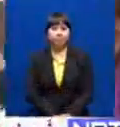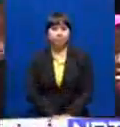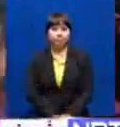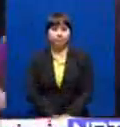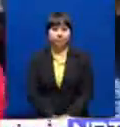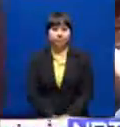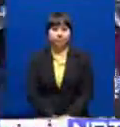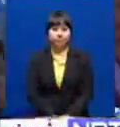ที่